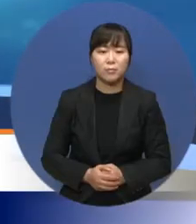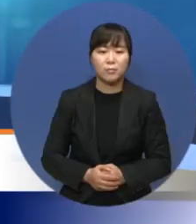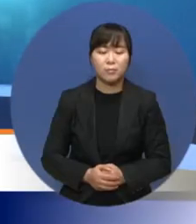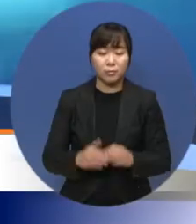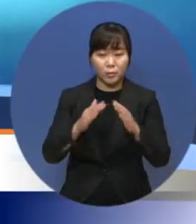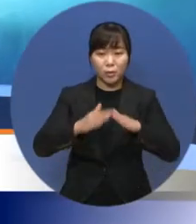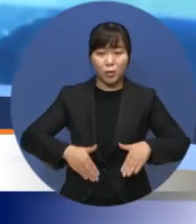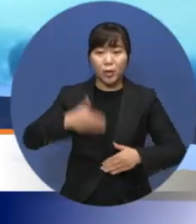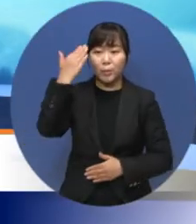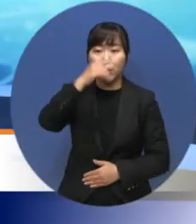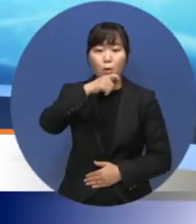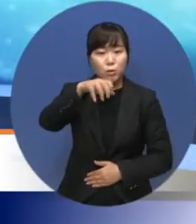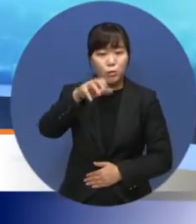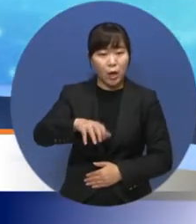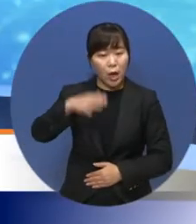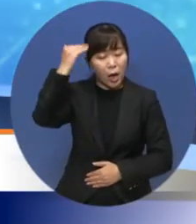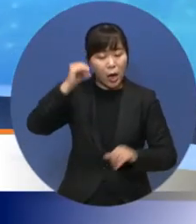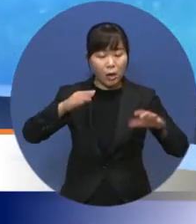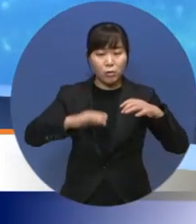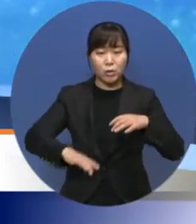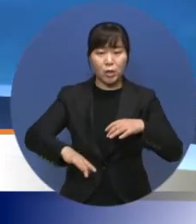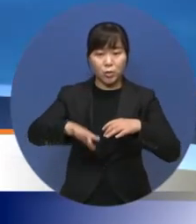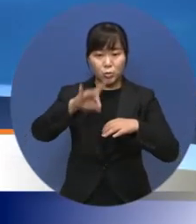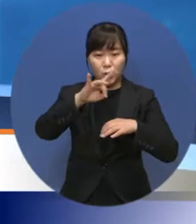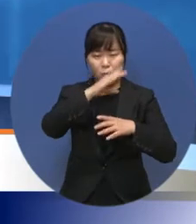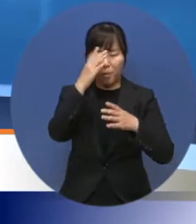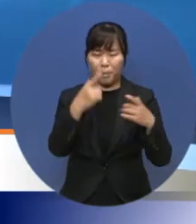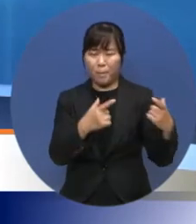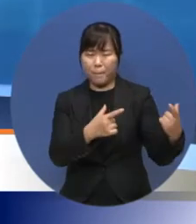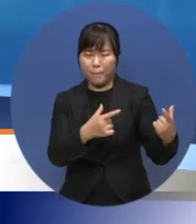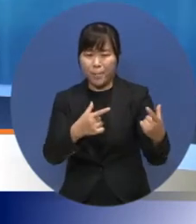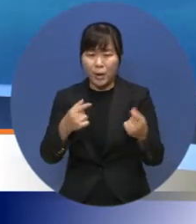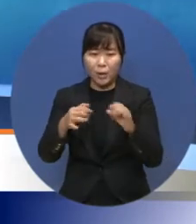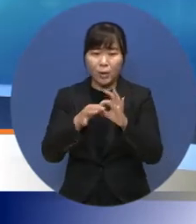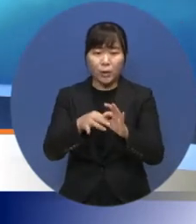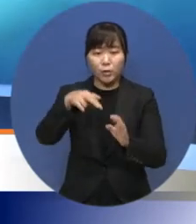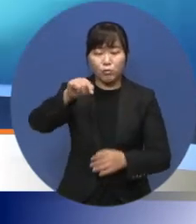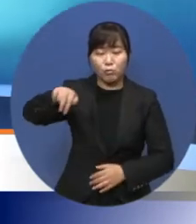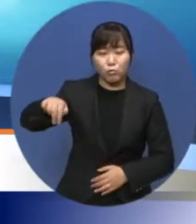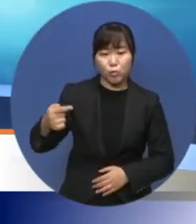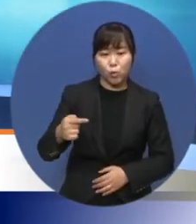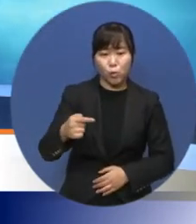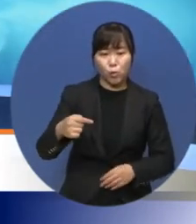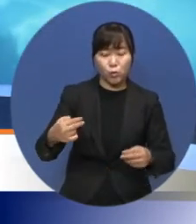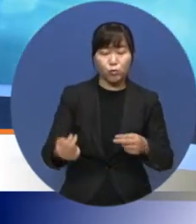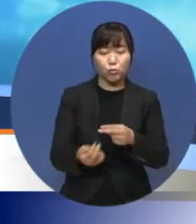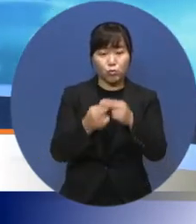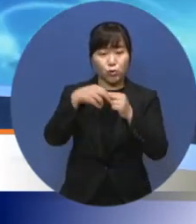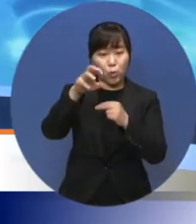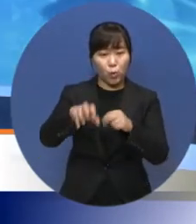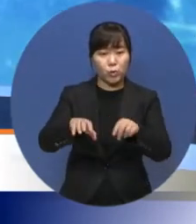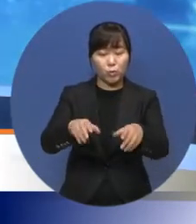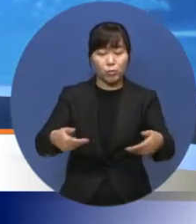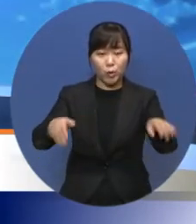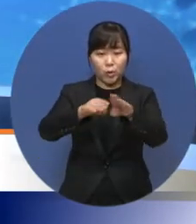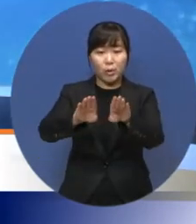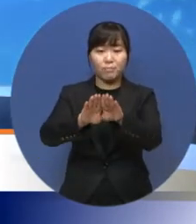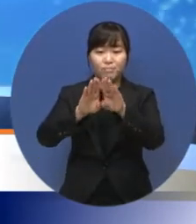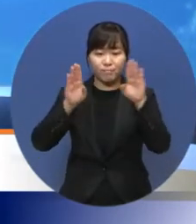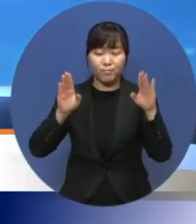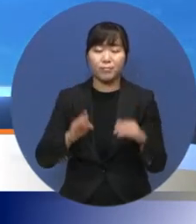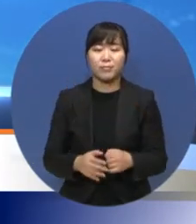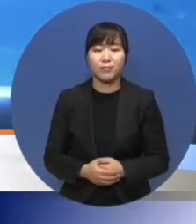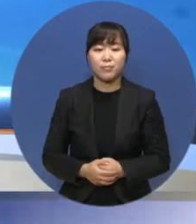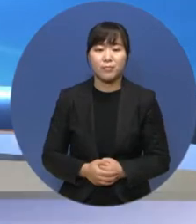전남 여수에 국내 최초로 원스톱 시스템을 갖춘 수소 충전소가 문을 열었습니다. 보도에